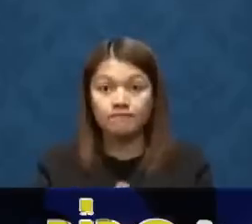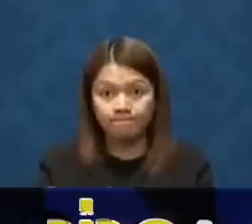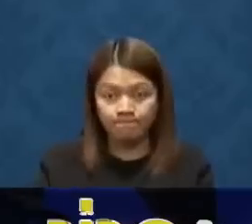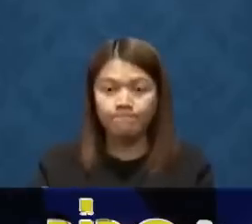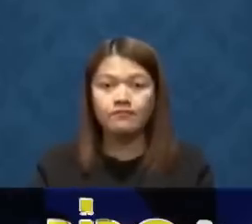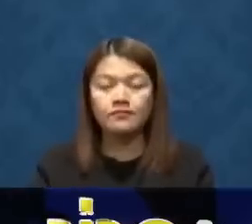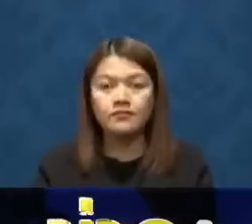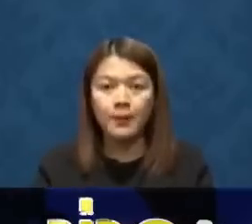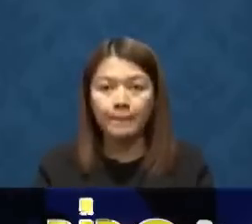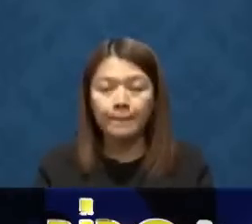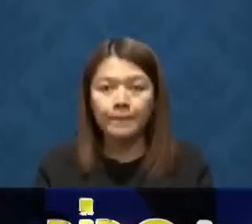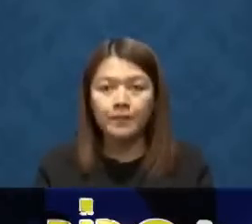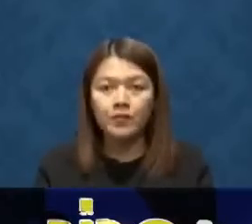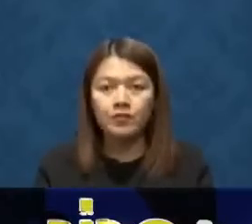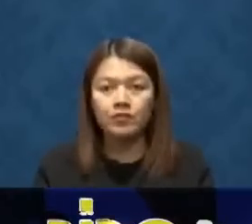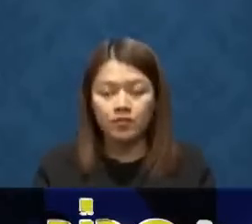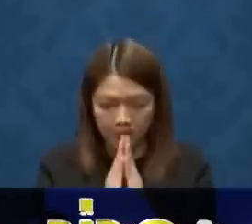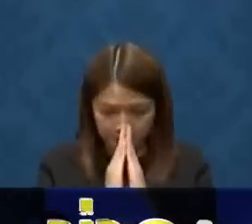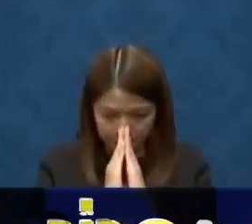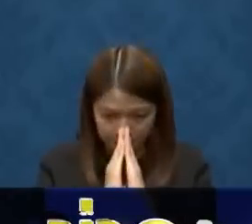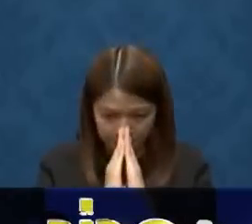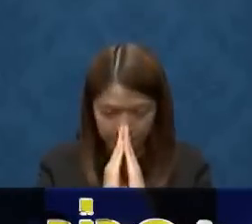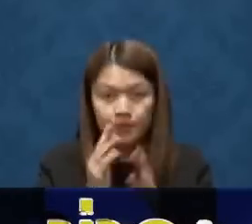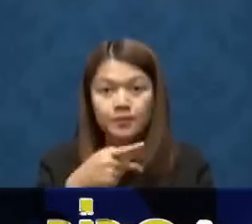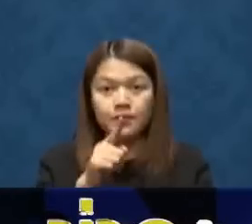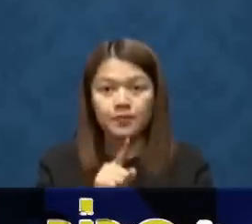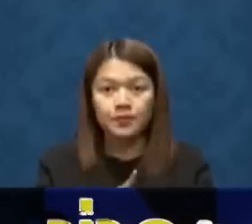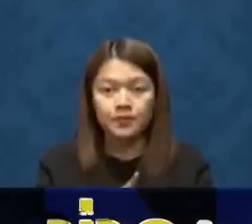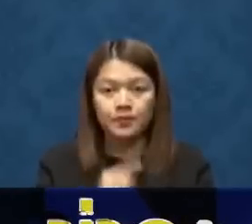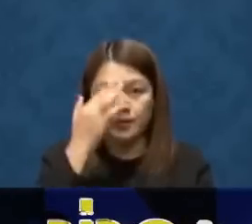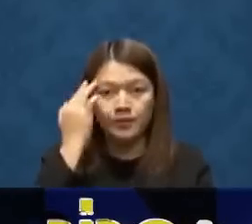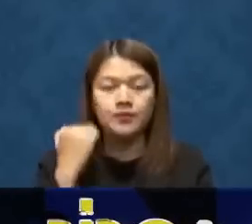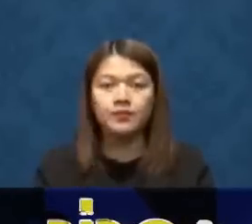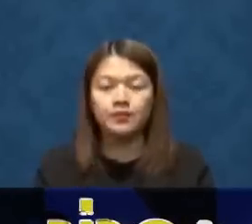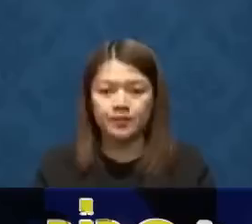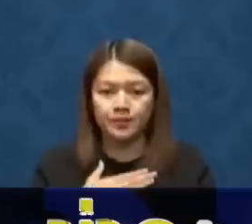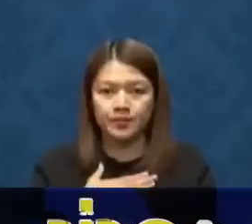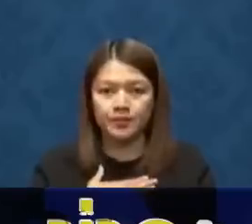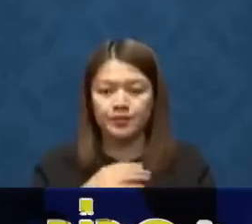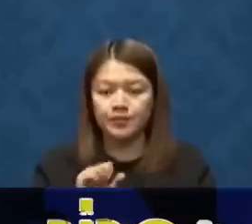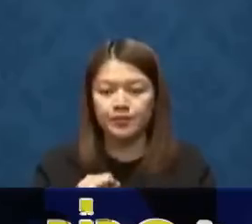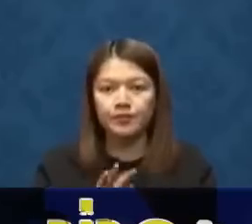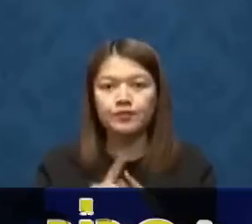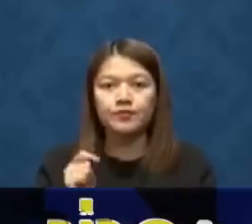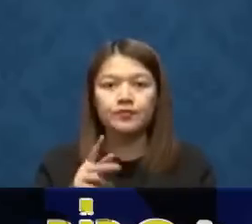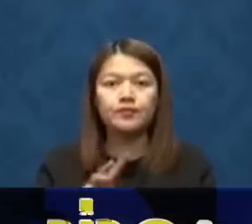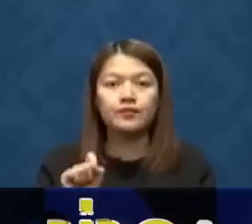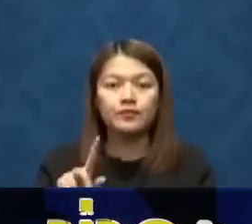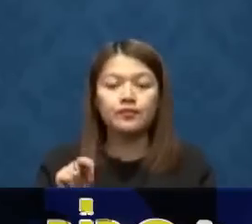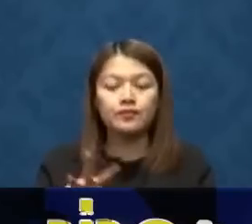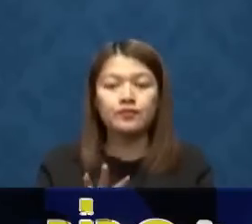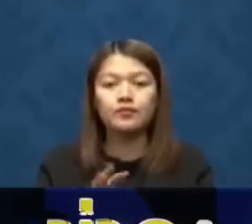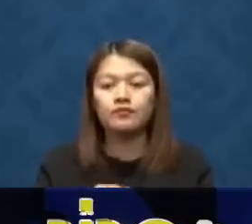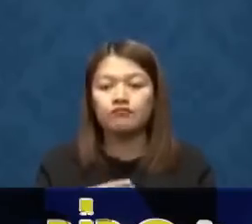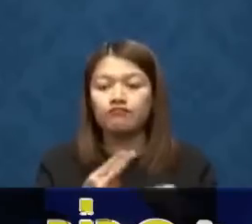นี้เหลือ405คนอ่ะทีนี้เข้าสู่เนื้อหาการอภิปรายเรื่องพรก.นี้ ใช่แน่นอนคุณผู้ชมคะพรก.แก้ไขเพิ่มเติมพระราช